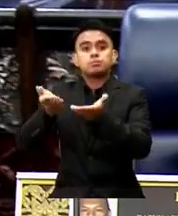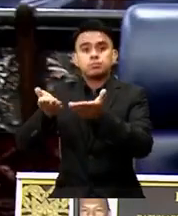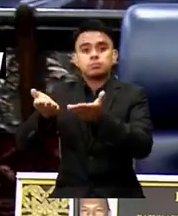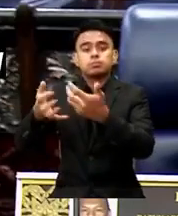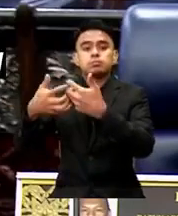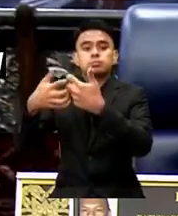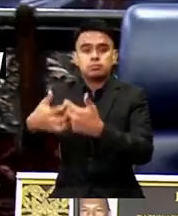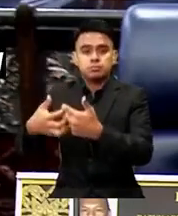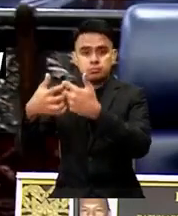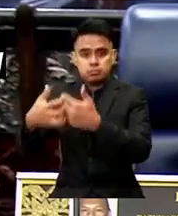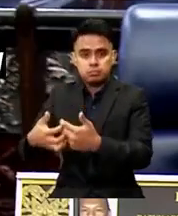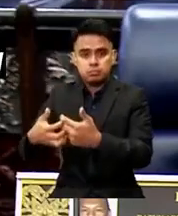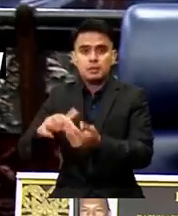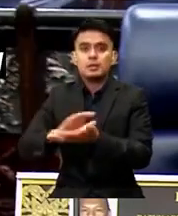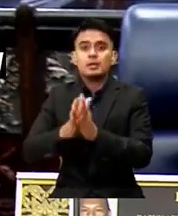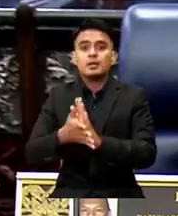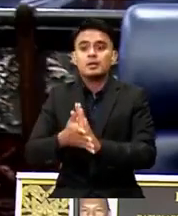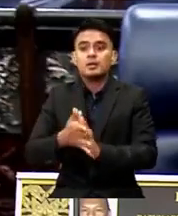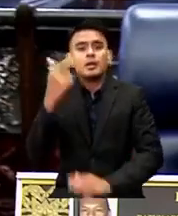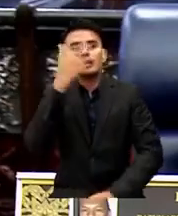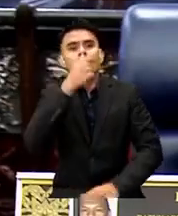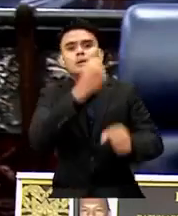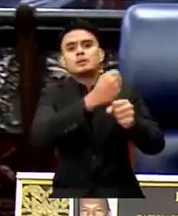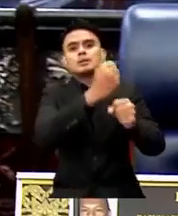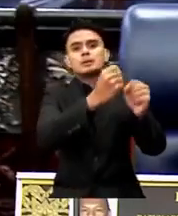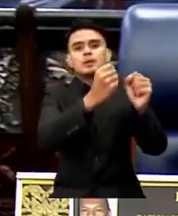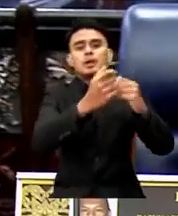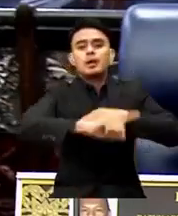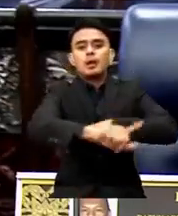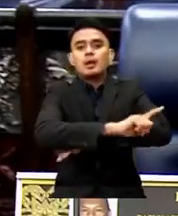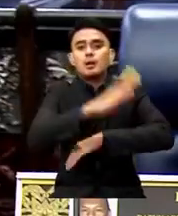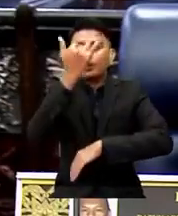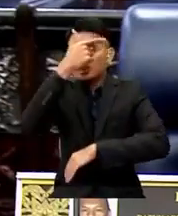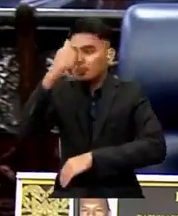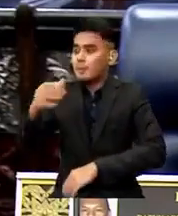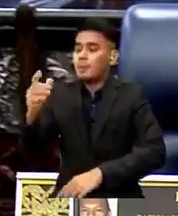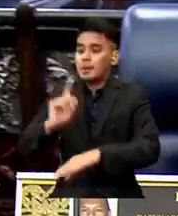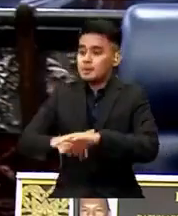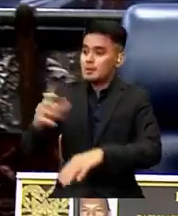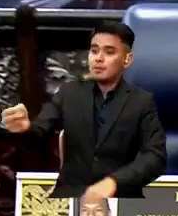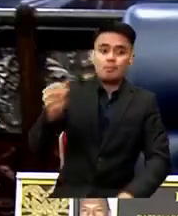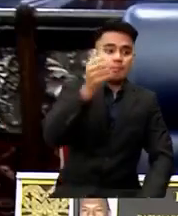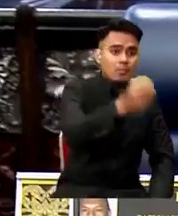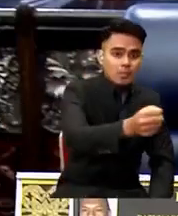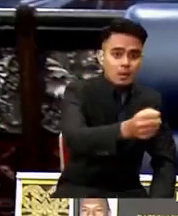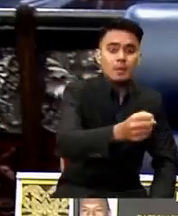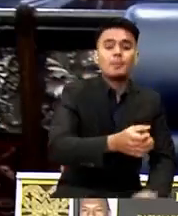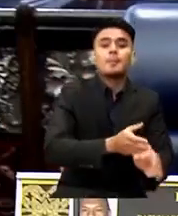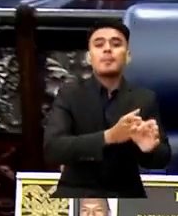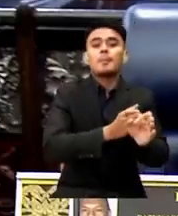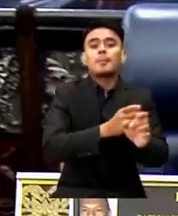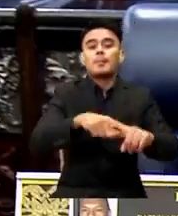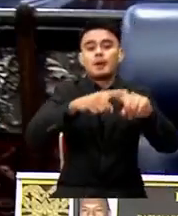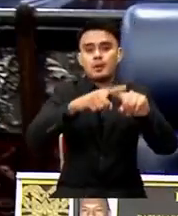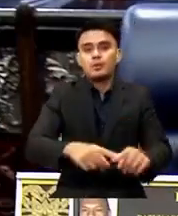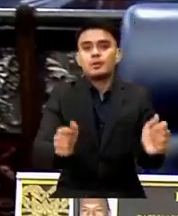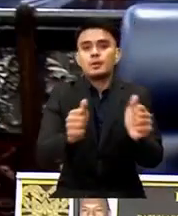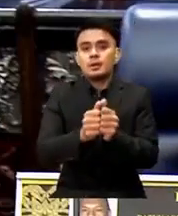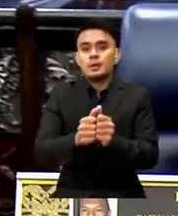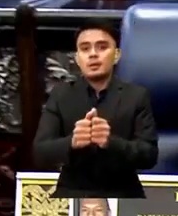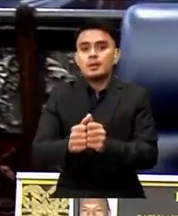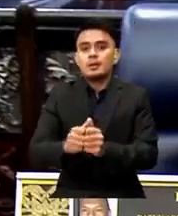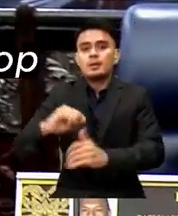service sector, maka mereka tak nak bekerja ke ladang sebab waktu dipanggil masuk tu dia based on manufacturing. Sebab itu yang kita berdepan hari